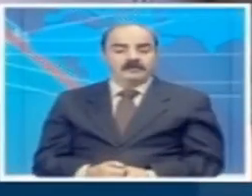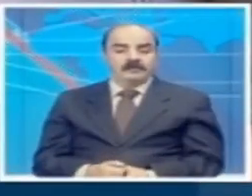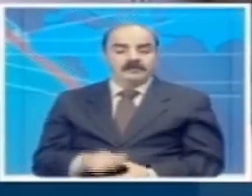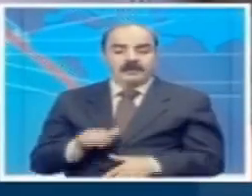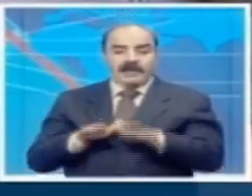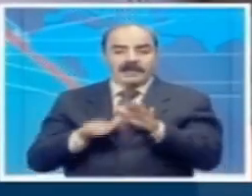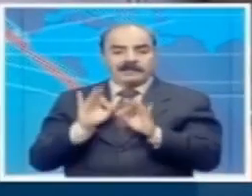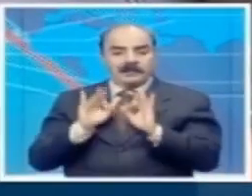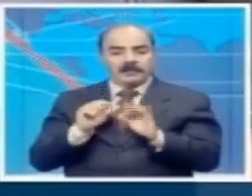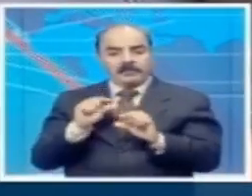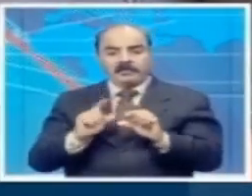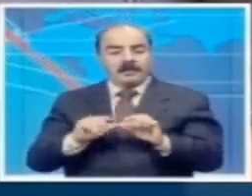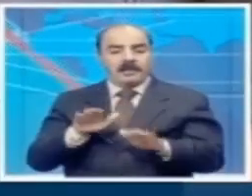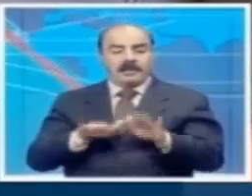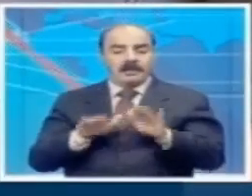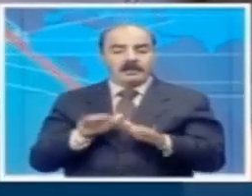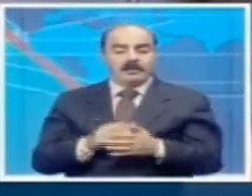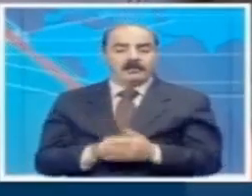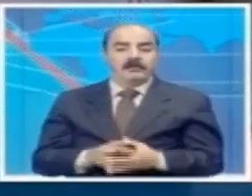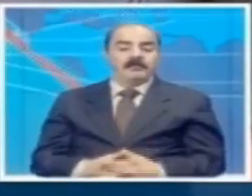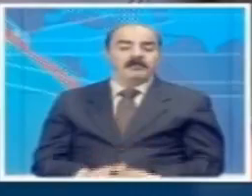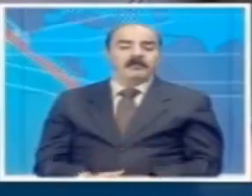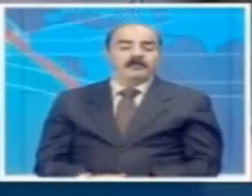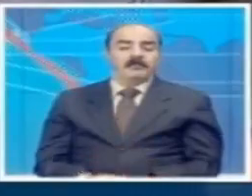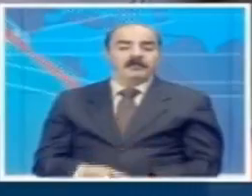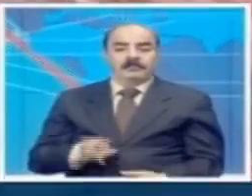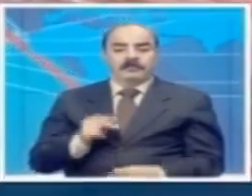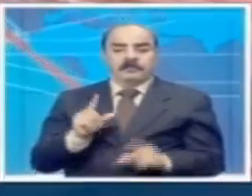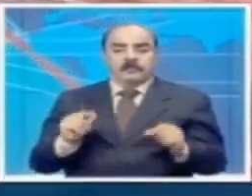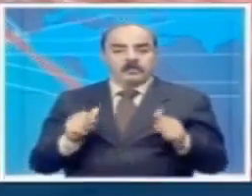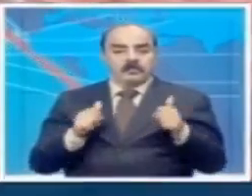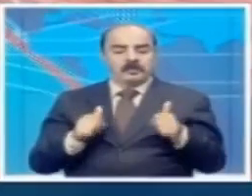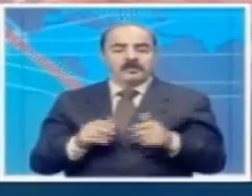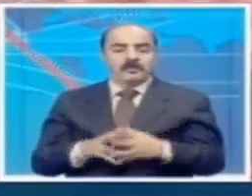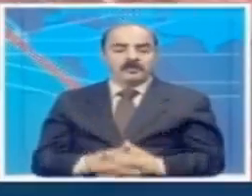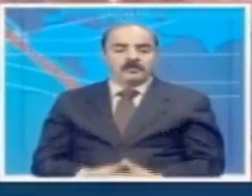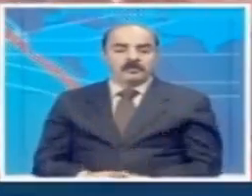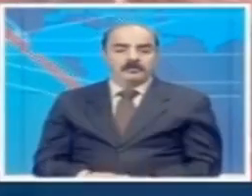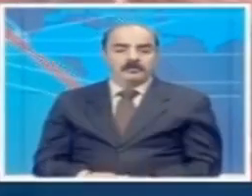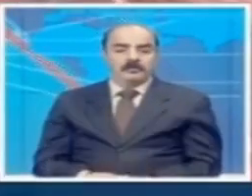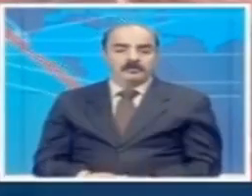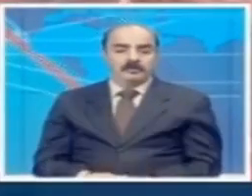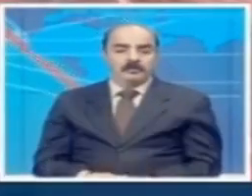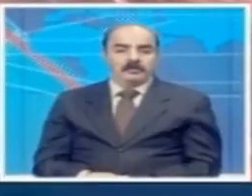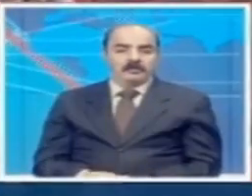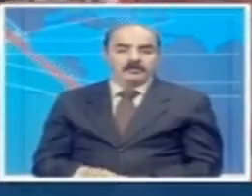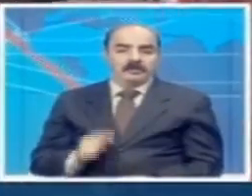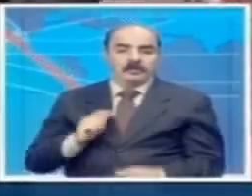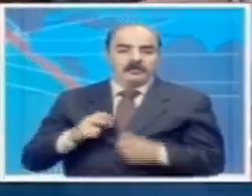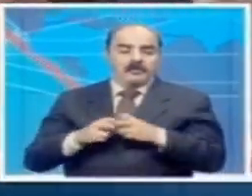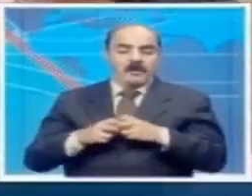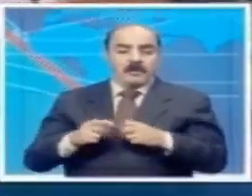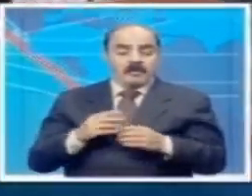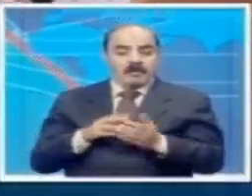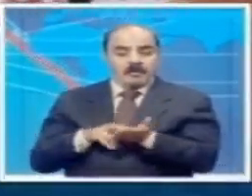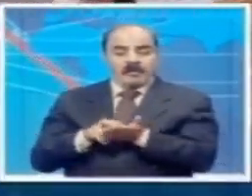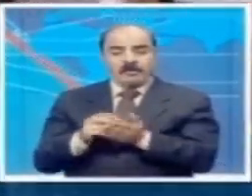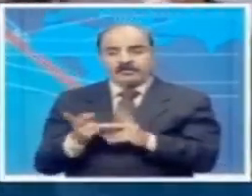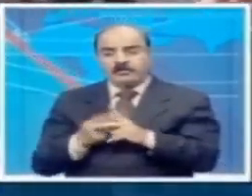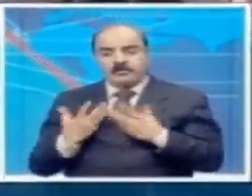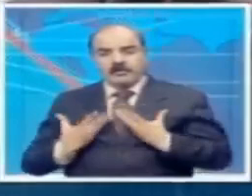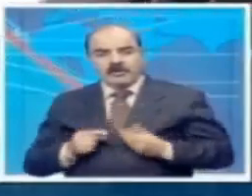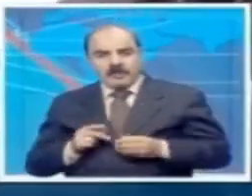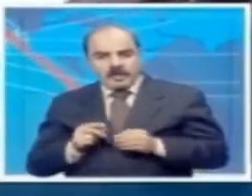كيلو في 3 واحد رز معانا، وكل حاجه تمام وكل مظبوط. ولذلك جعل من تلك المعارض طريقا للمواطن